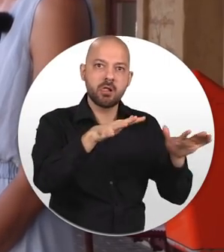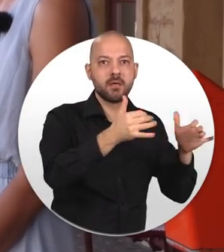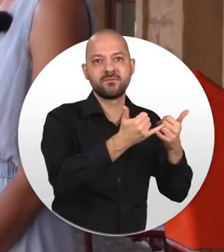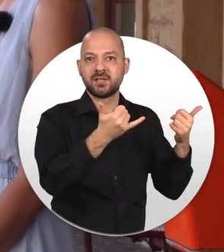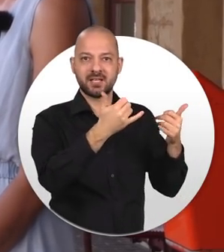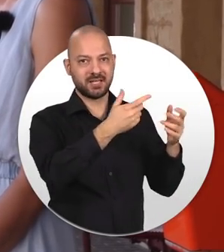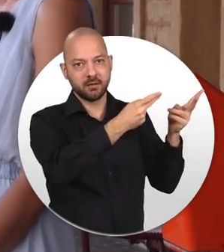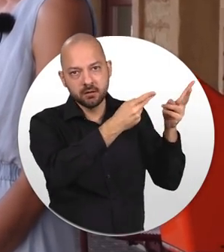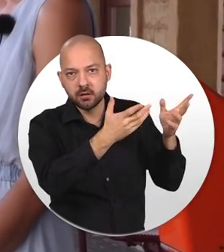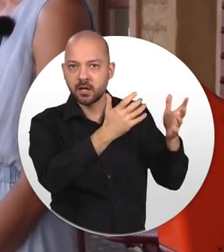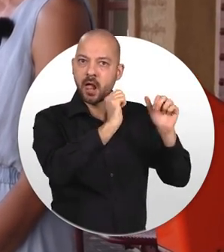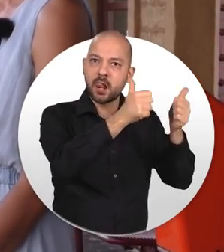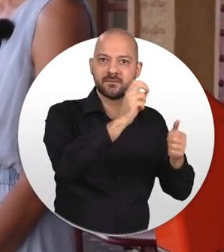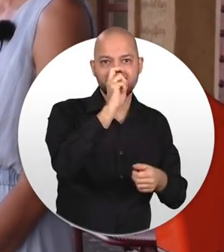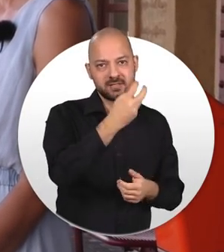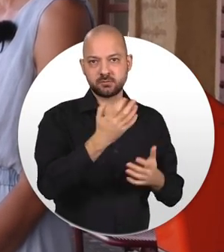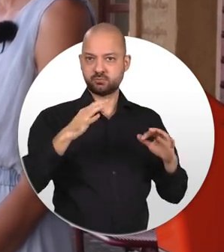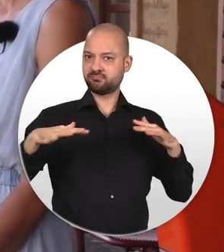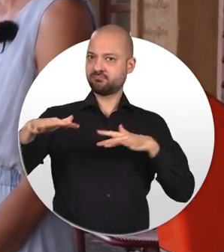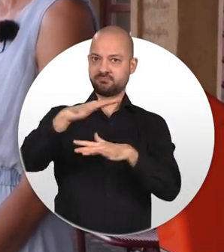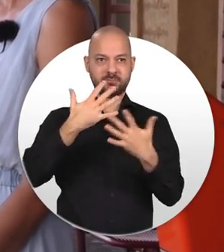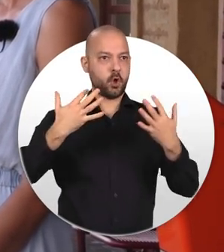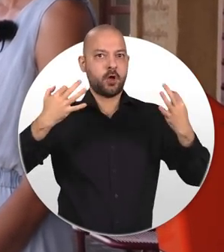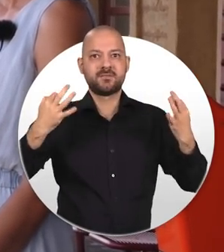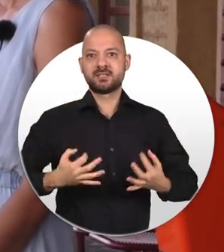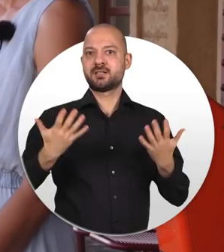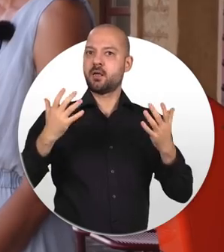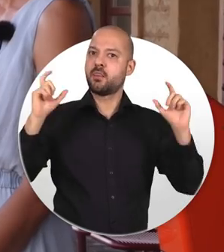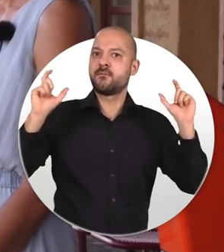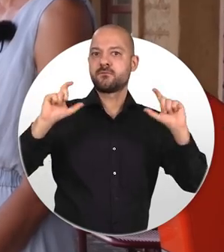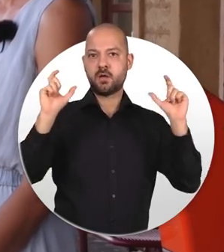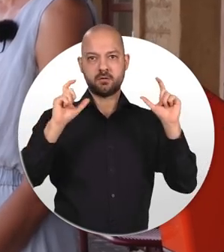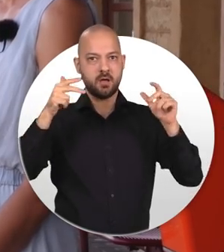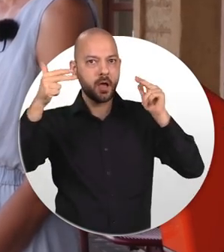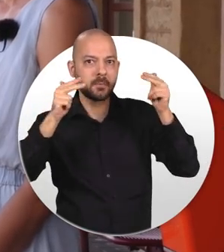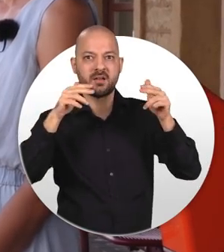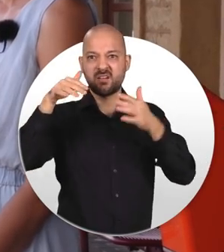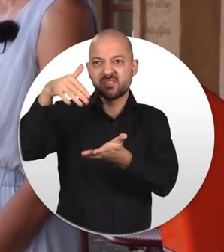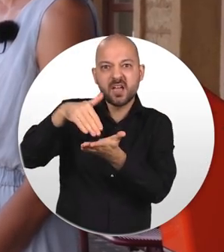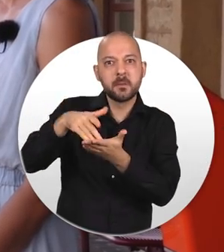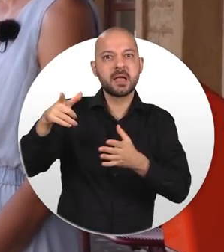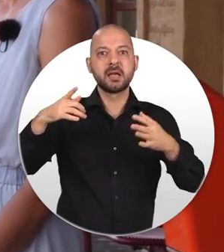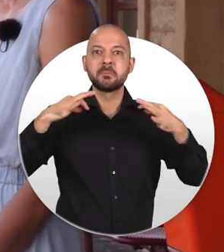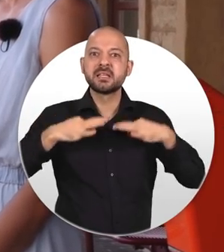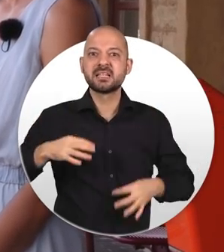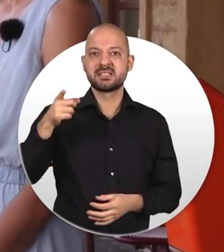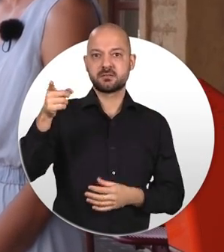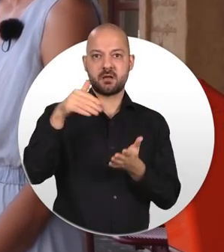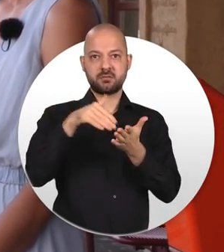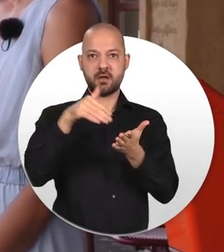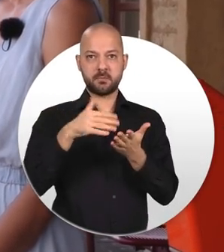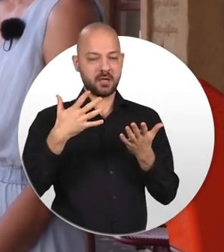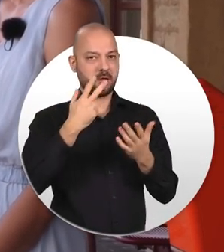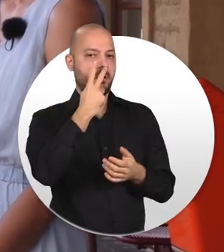Kehl raufzukriegen. Führende laufende Kamera, vier Minister, die dabei waren, war die offizielle Ouverture. Das ist das schon